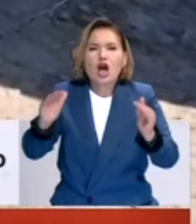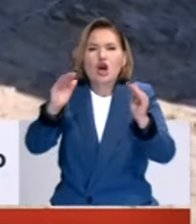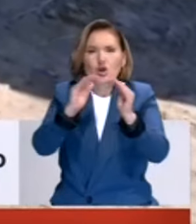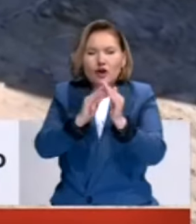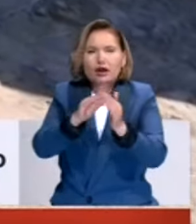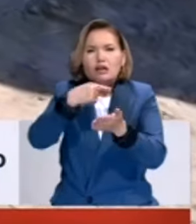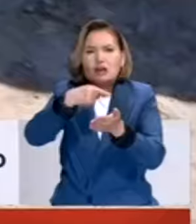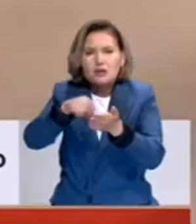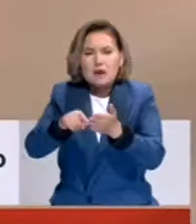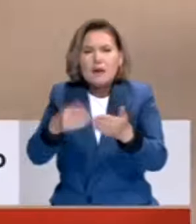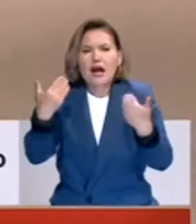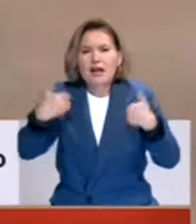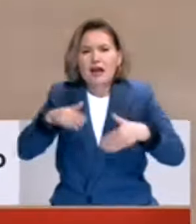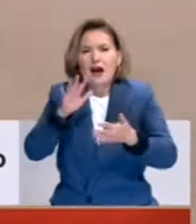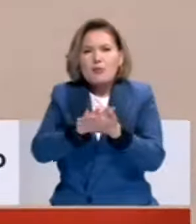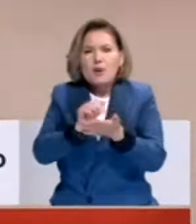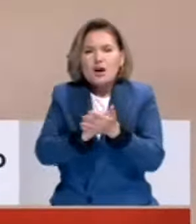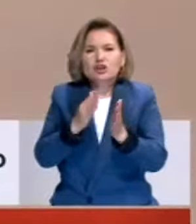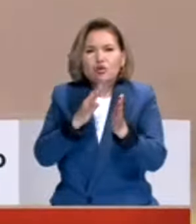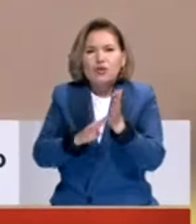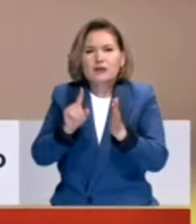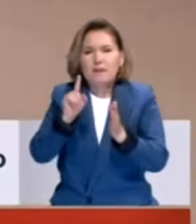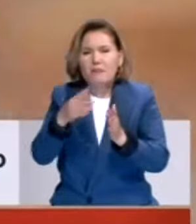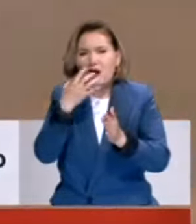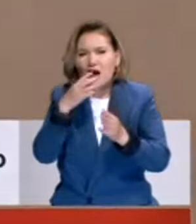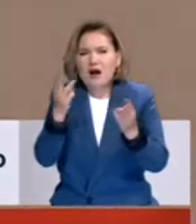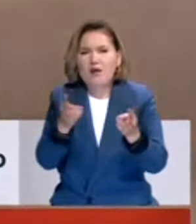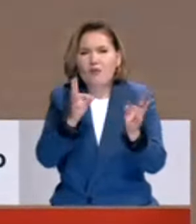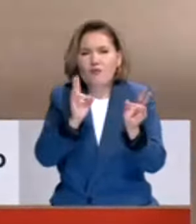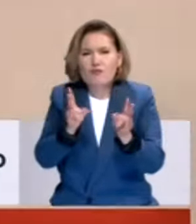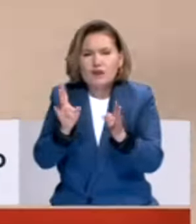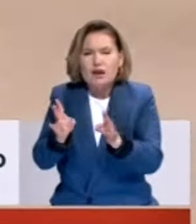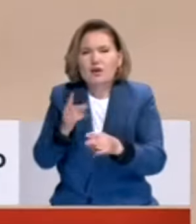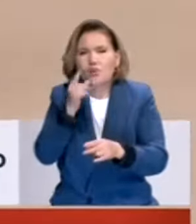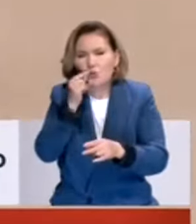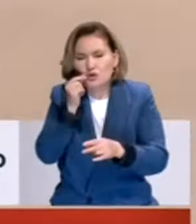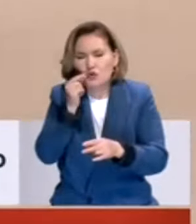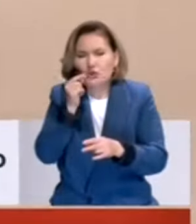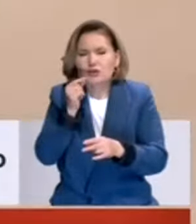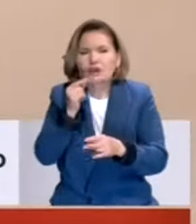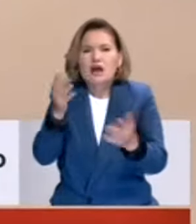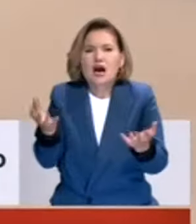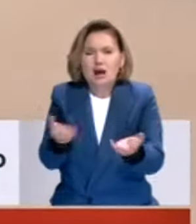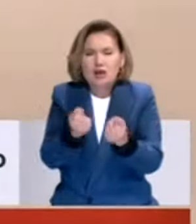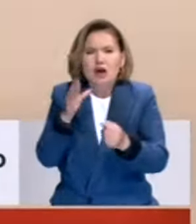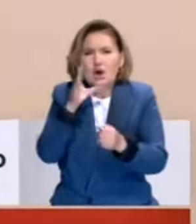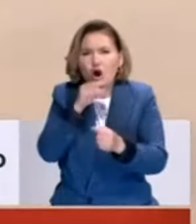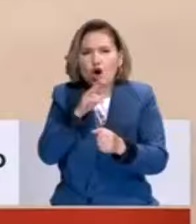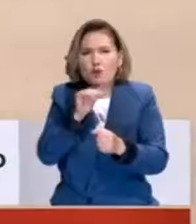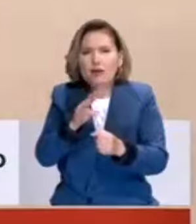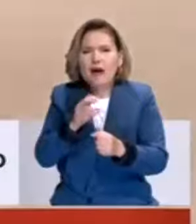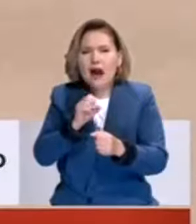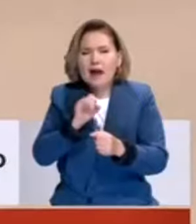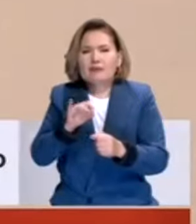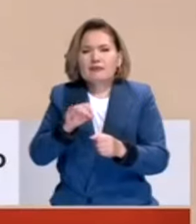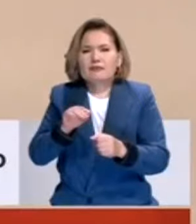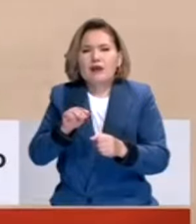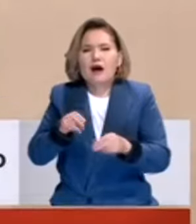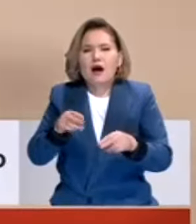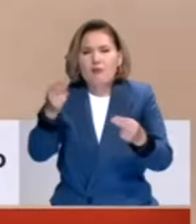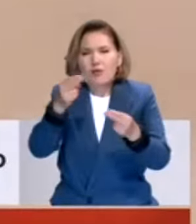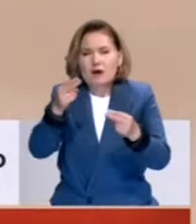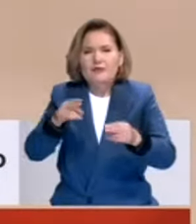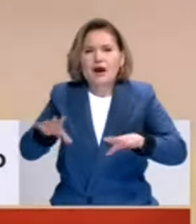жіберілді. Денесінің 91% күйік шалған ер адамда аман қалды. Оқиға Құрбан айт күні ел ырысы базарының